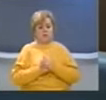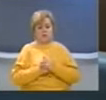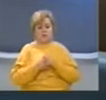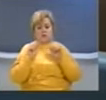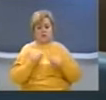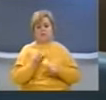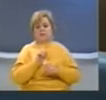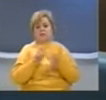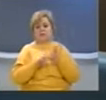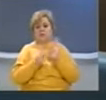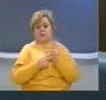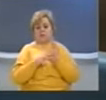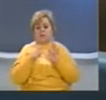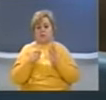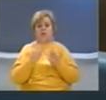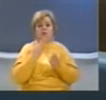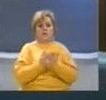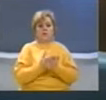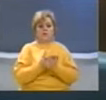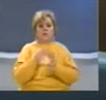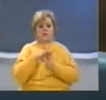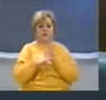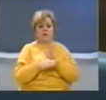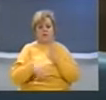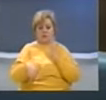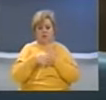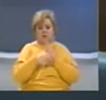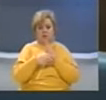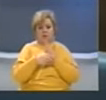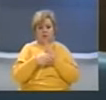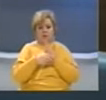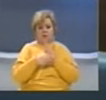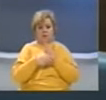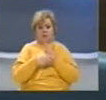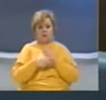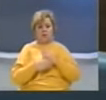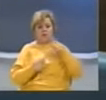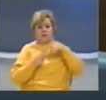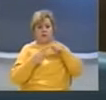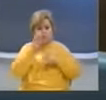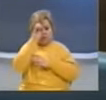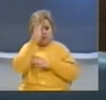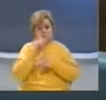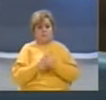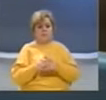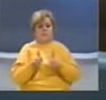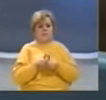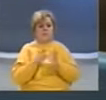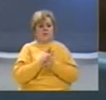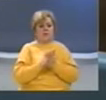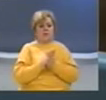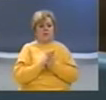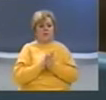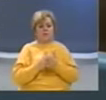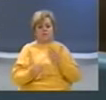këtij problemi është se ky draft ligj për plotësim ndryshim ndërmarrje publike jo shumë larg në aspektin kohor ishte në